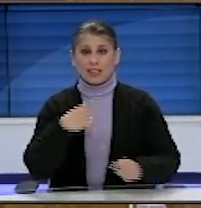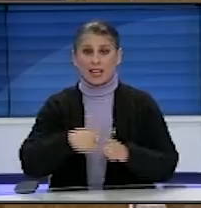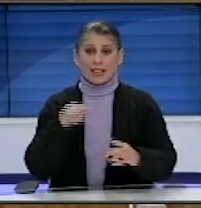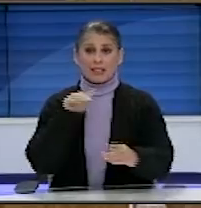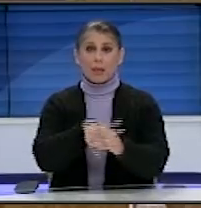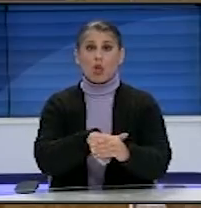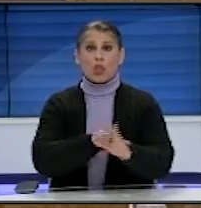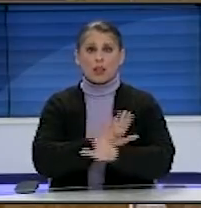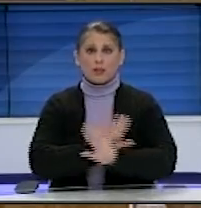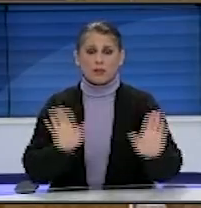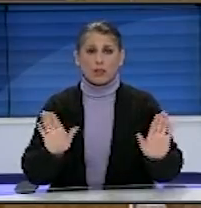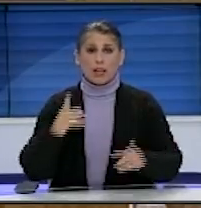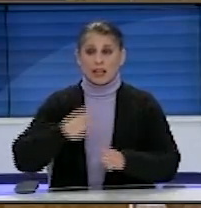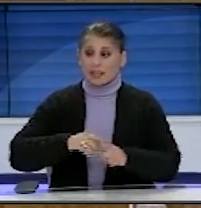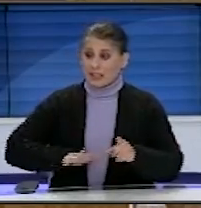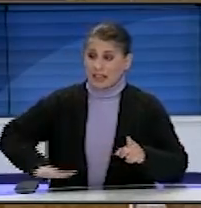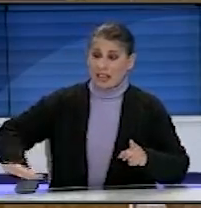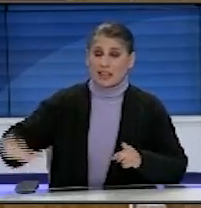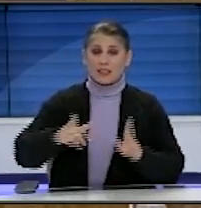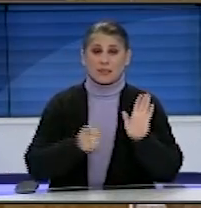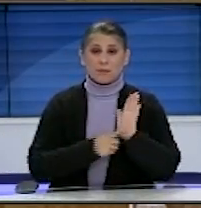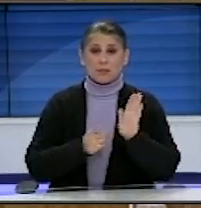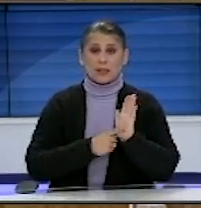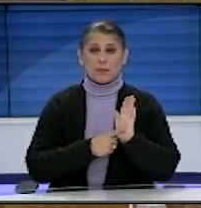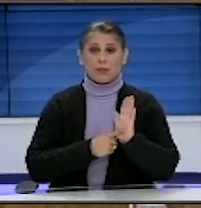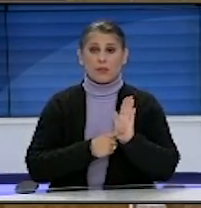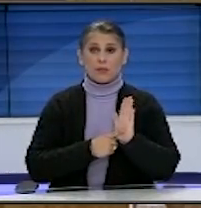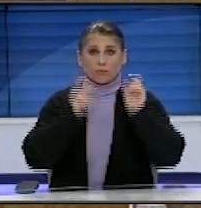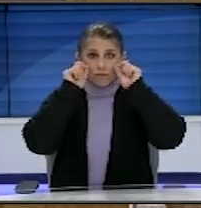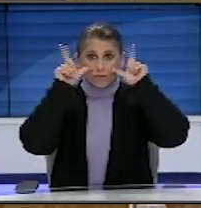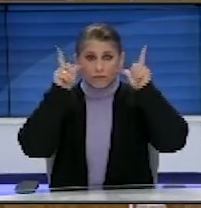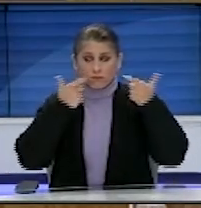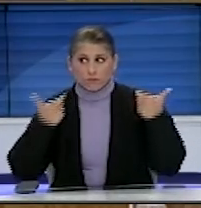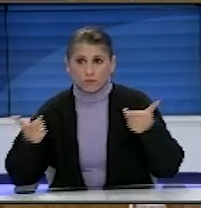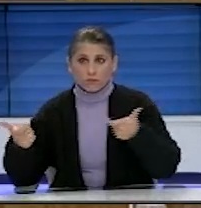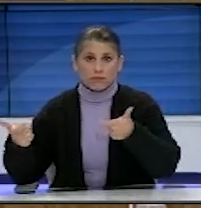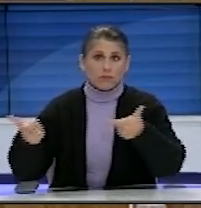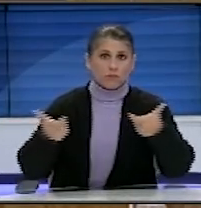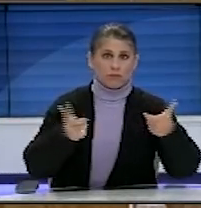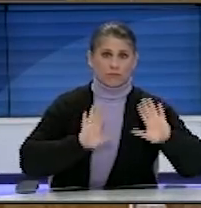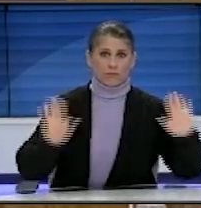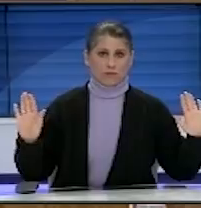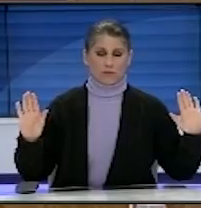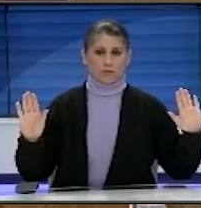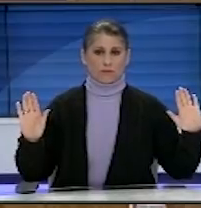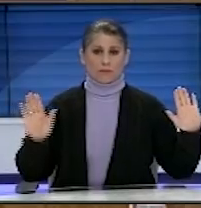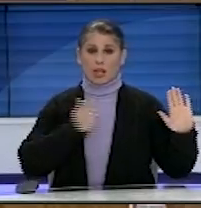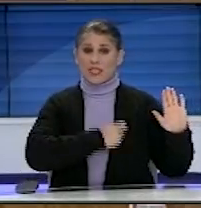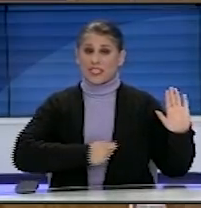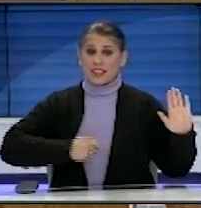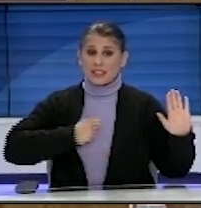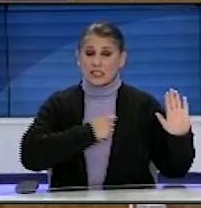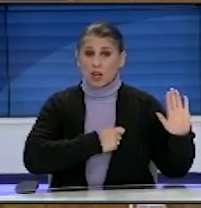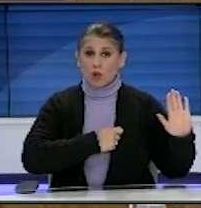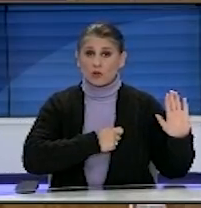ελληνική εμπλοκή. Ο ελληνικός λαός πρέπει να επαγρυπνεί. Δυστυχώς, από όσα